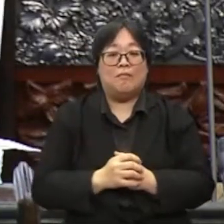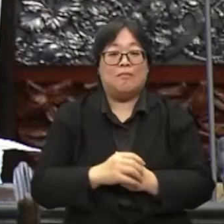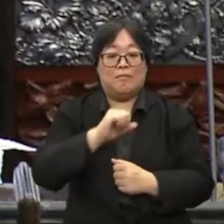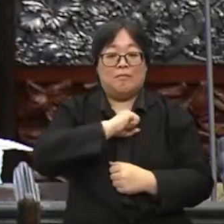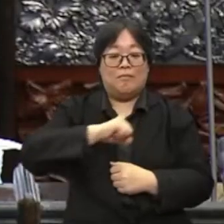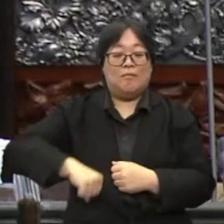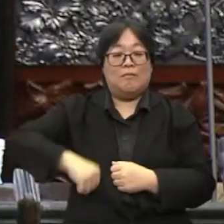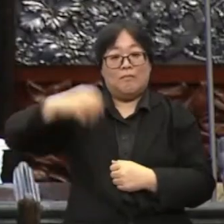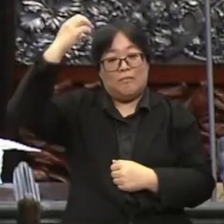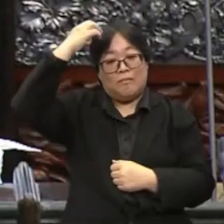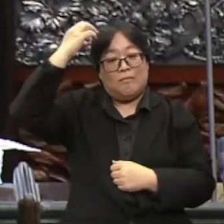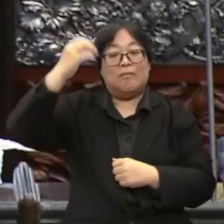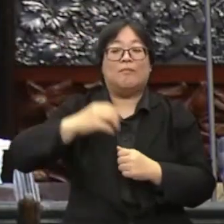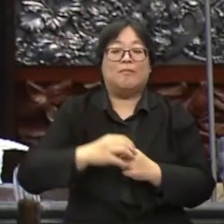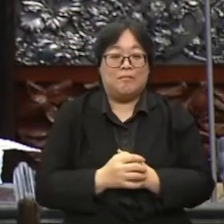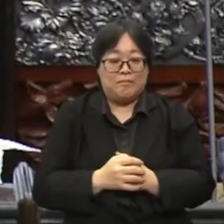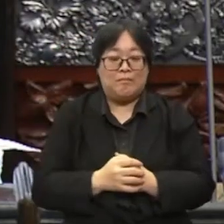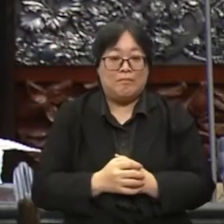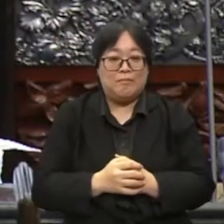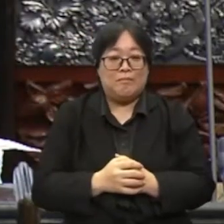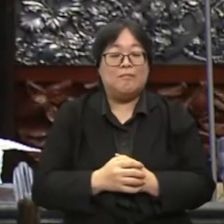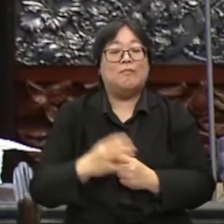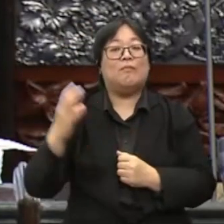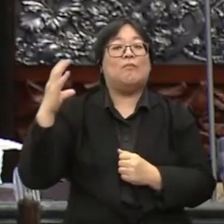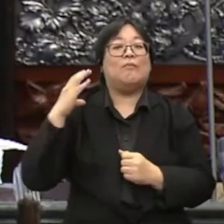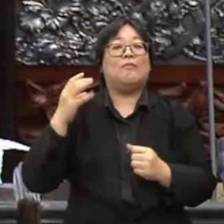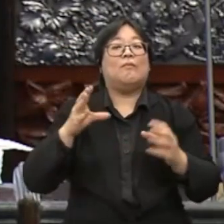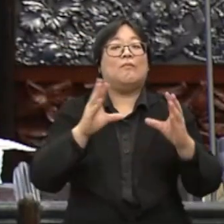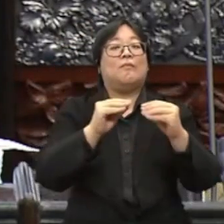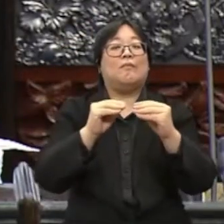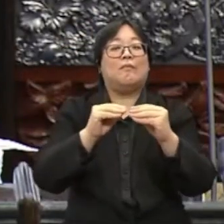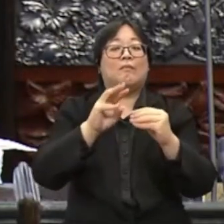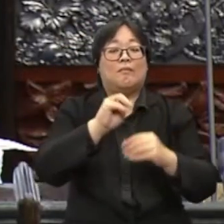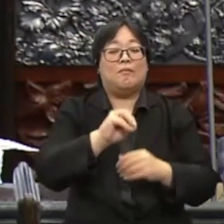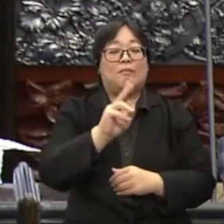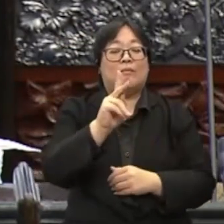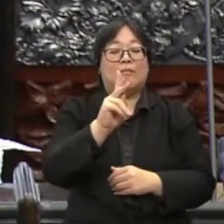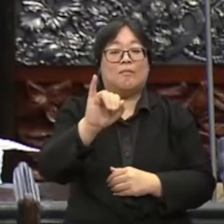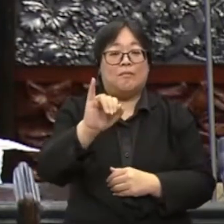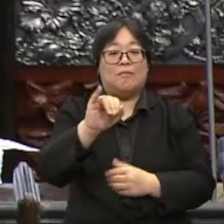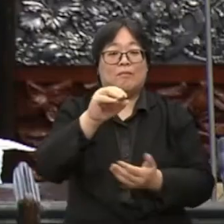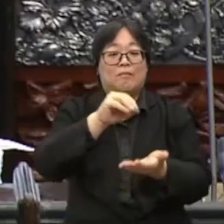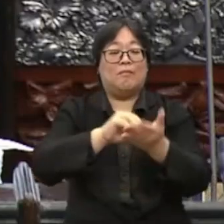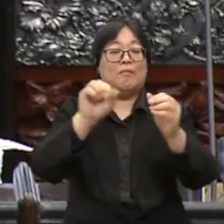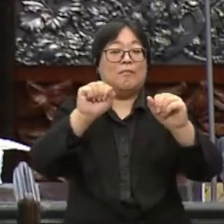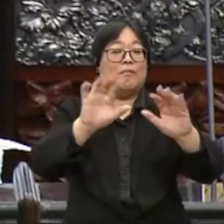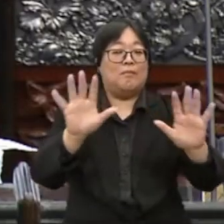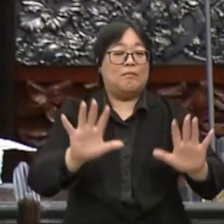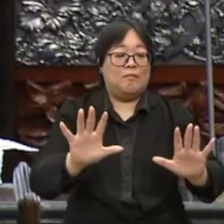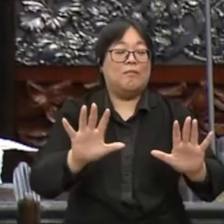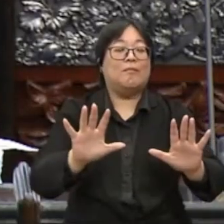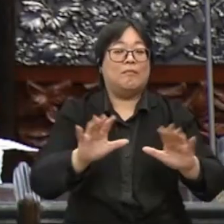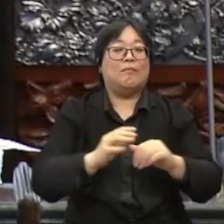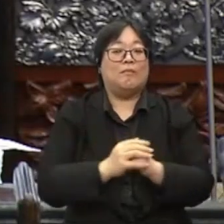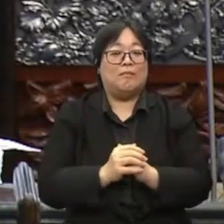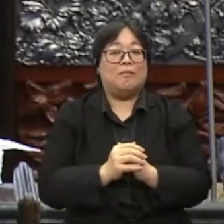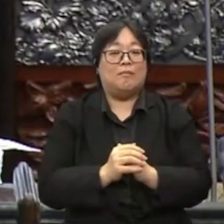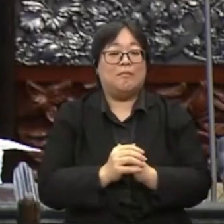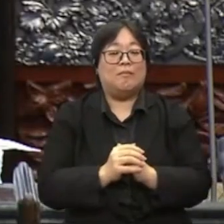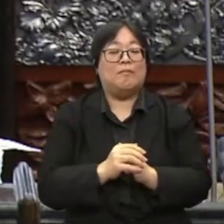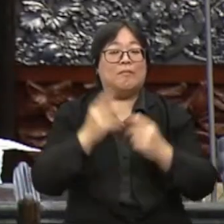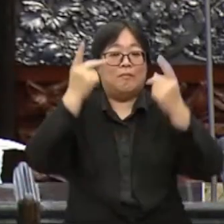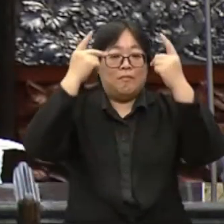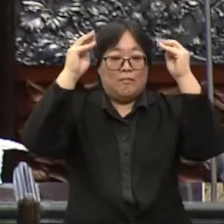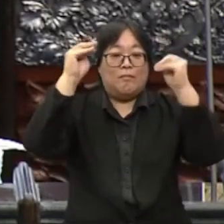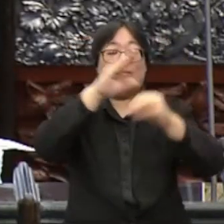Sultan Selangor semasa mempengerusikan mesyuarat mki di Shah Alam yang dihadiri oleh yang berhormat Perdana